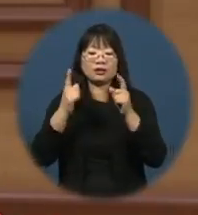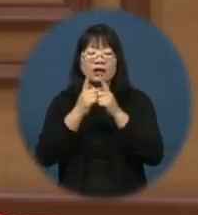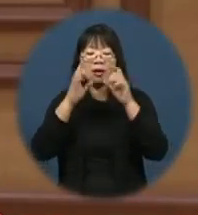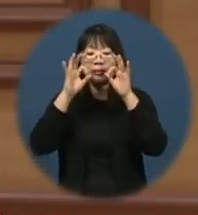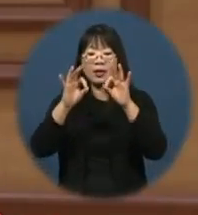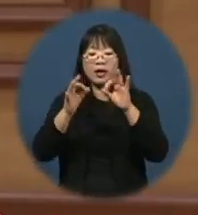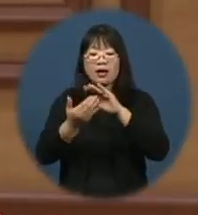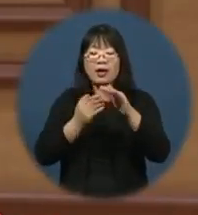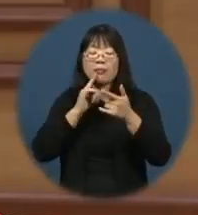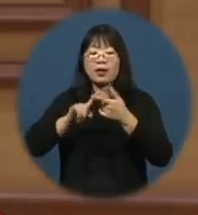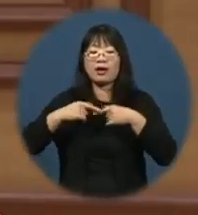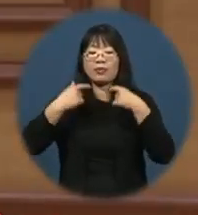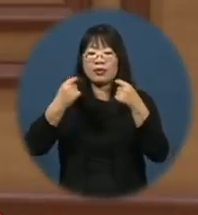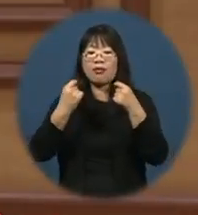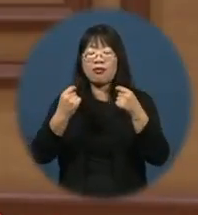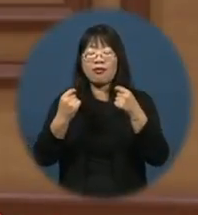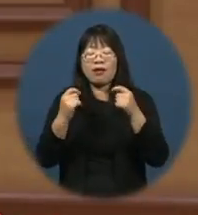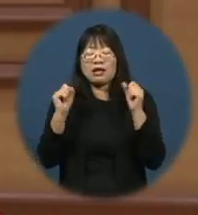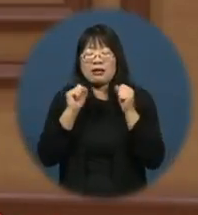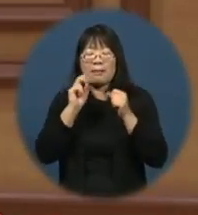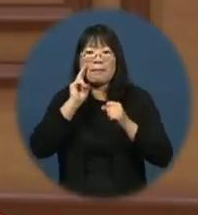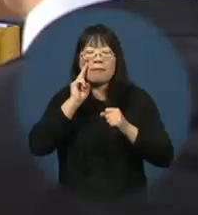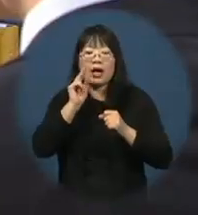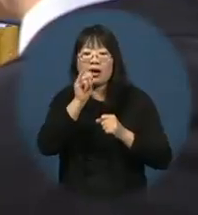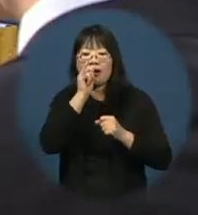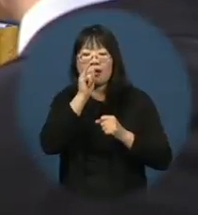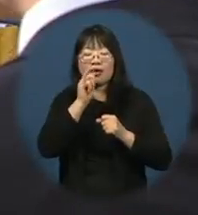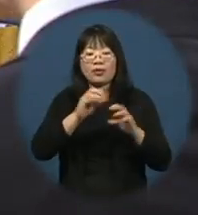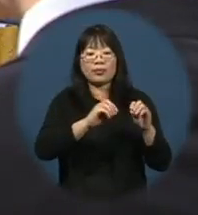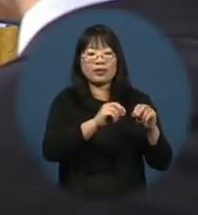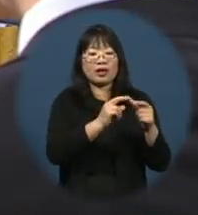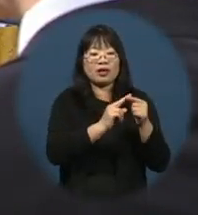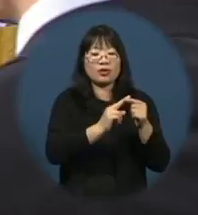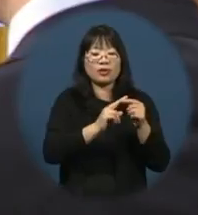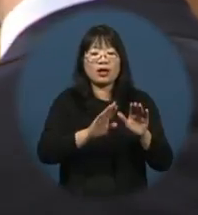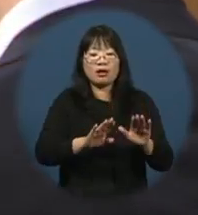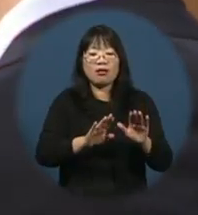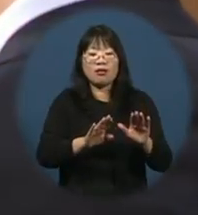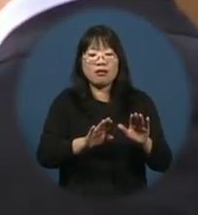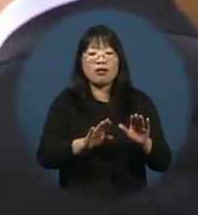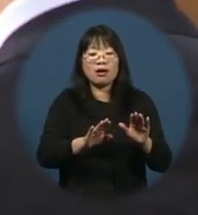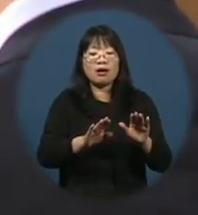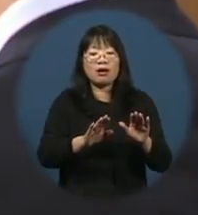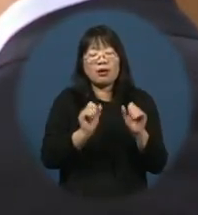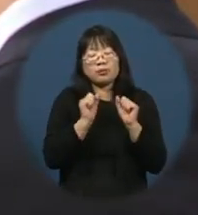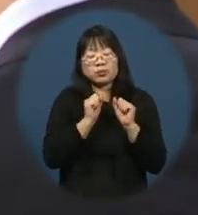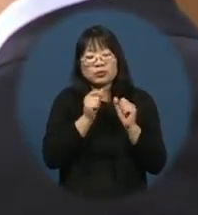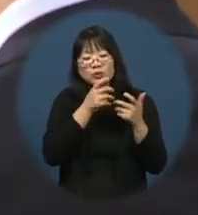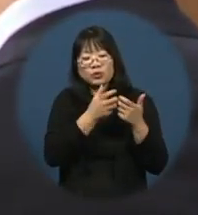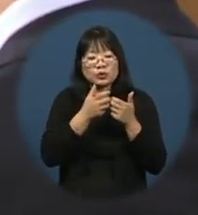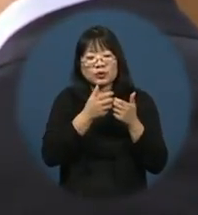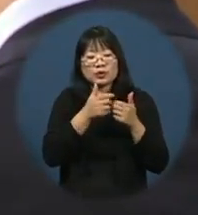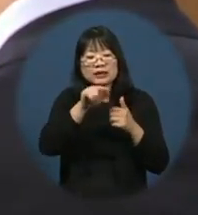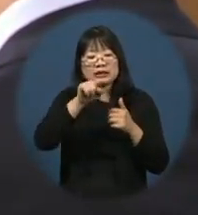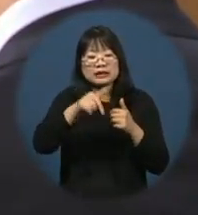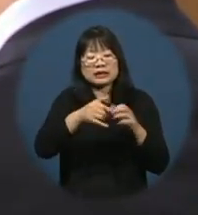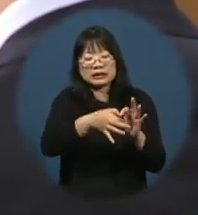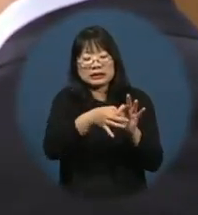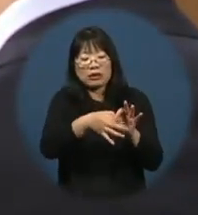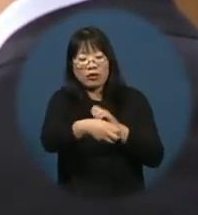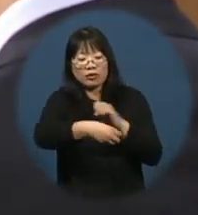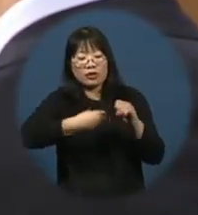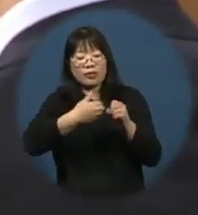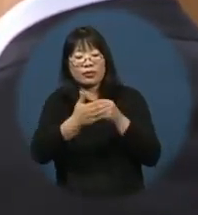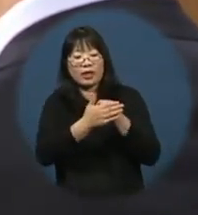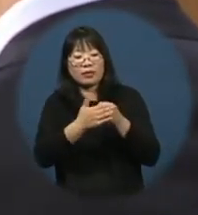아까 말씀드린 것처럼 한파도 오고 예, 예. 즉 대륙과 북계 영향들을 많이 받기 때문에 아직